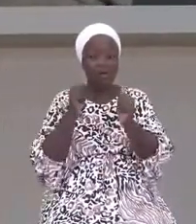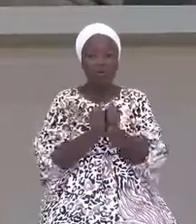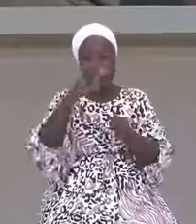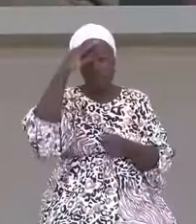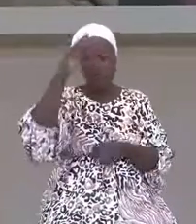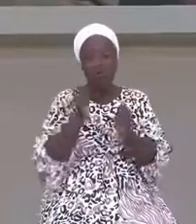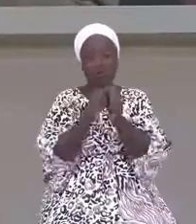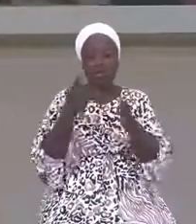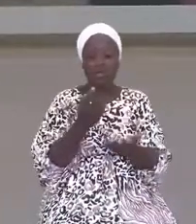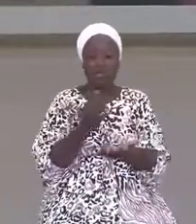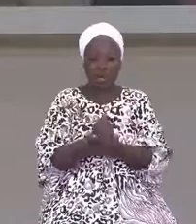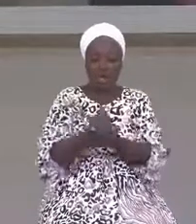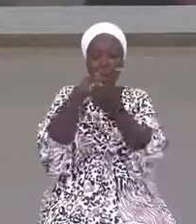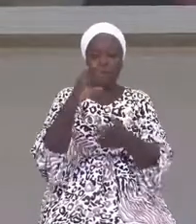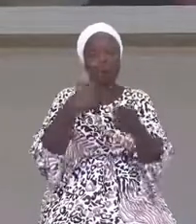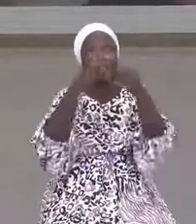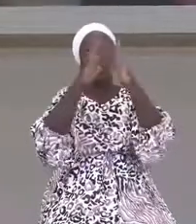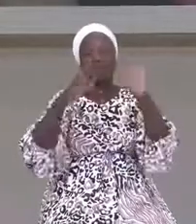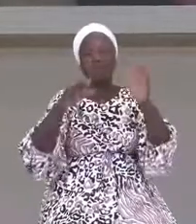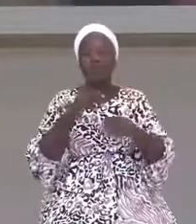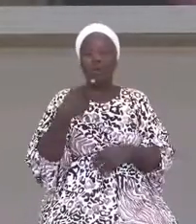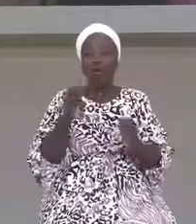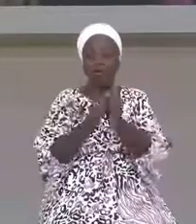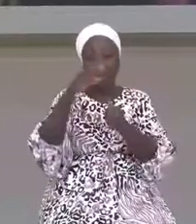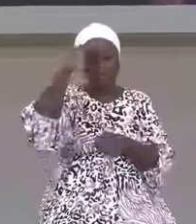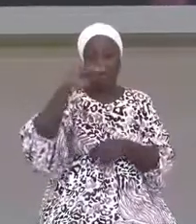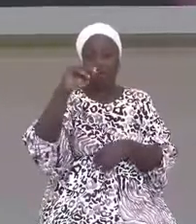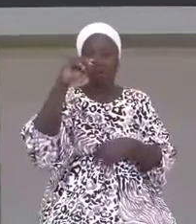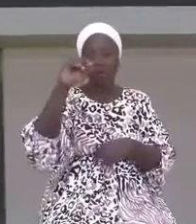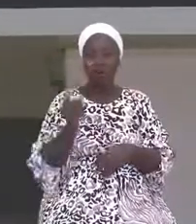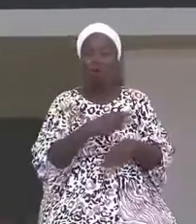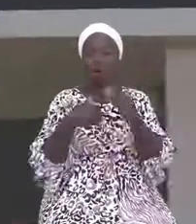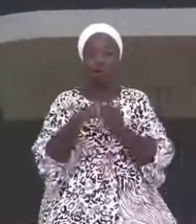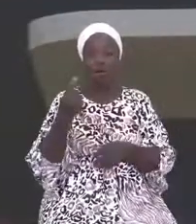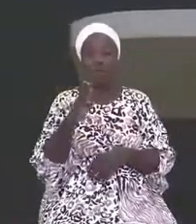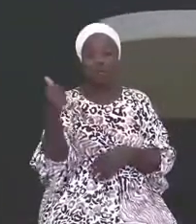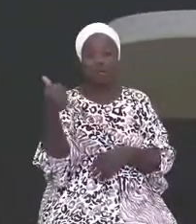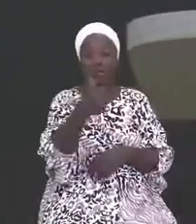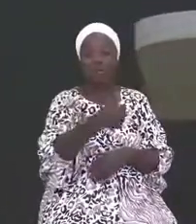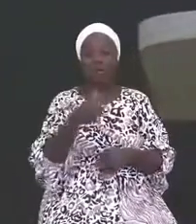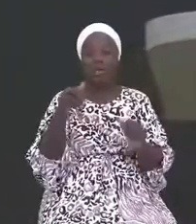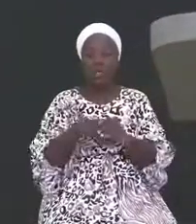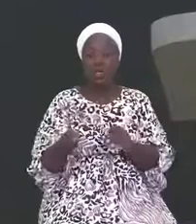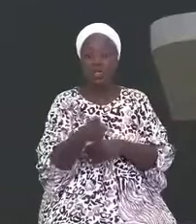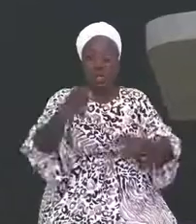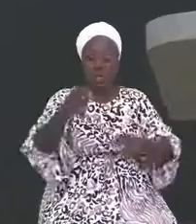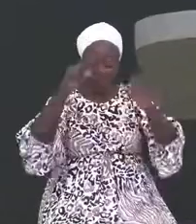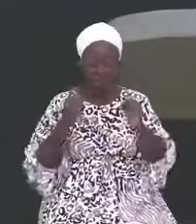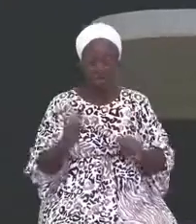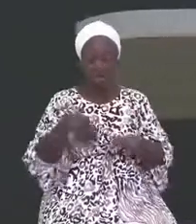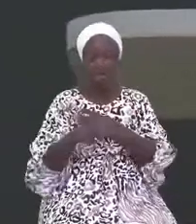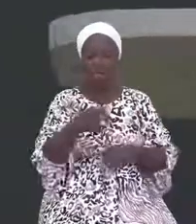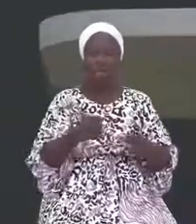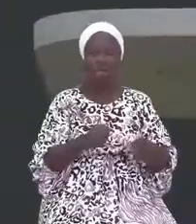le l'aide du ciel aux hommes tout seul dans leur force dans le pour puissance